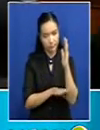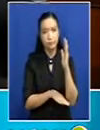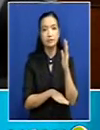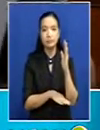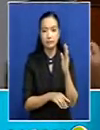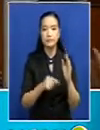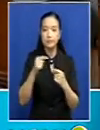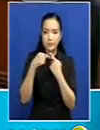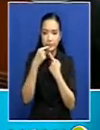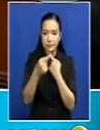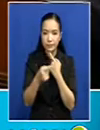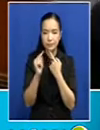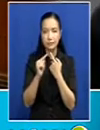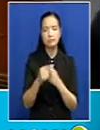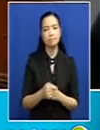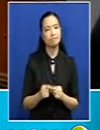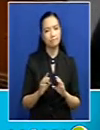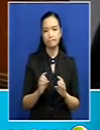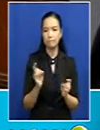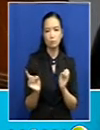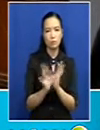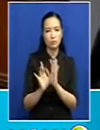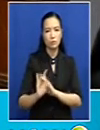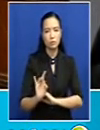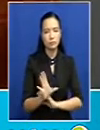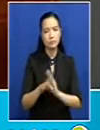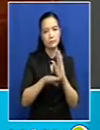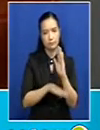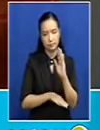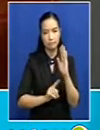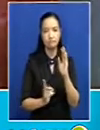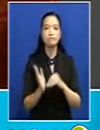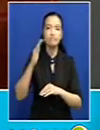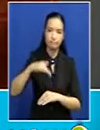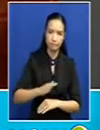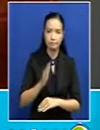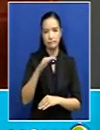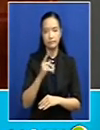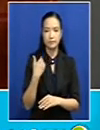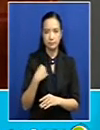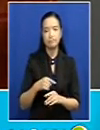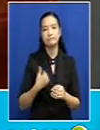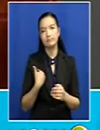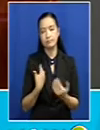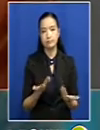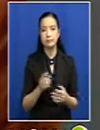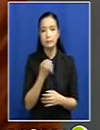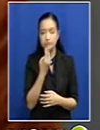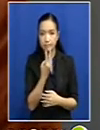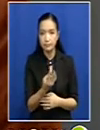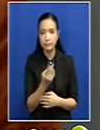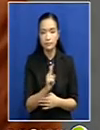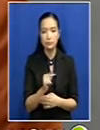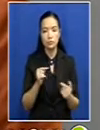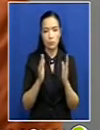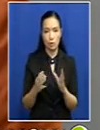ต้พูดถึงเรื่องของเหตุการณ์ความไม่สงบครับสถานการณ์บางทีก็ปรับเปลี่ยนขึ้นลงตามเวลาที่เกิดขึ้นหลักๆมองว่า